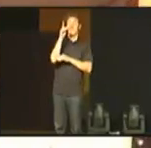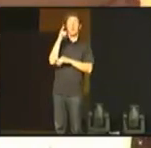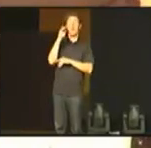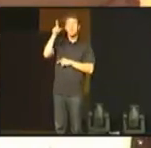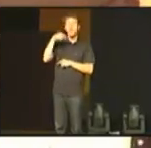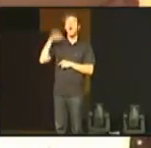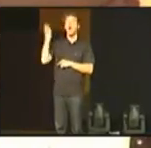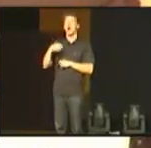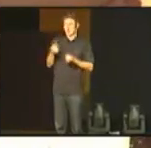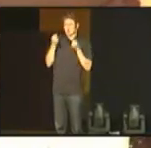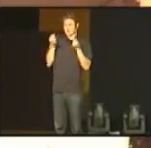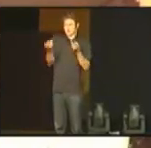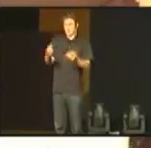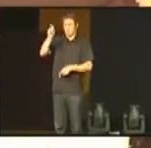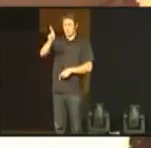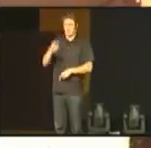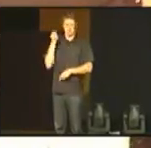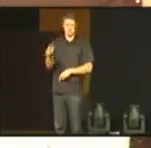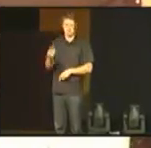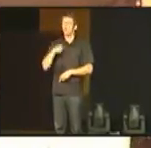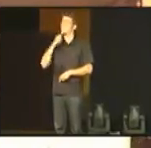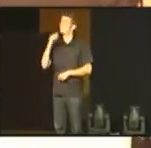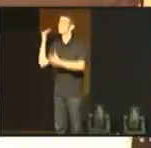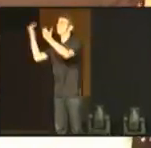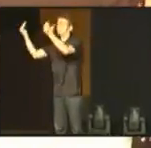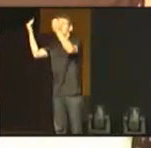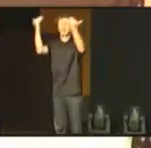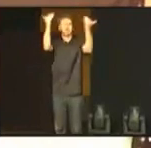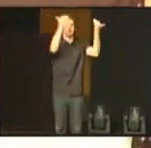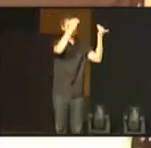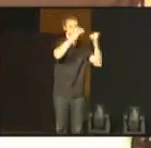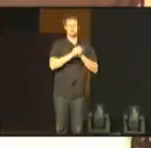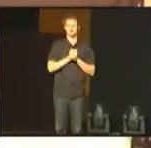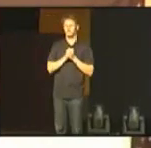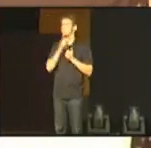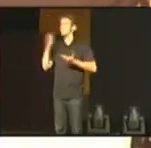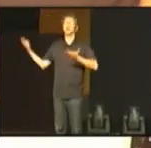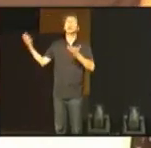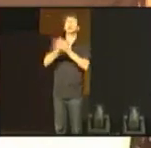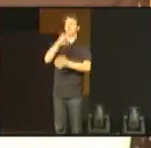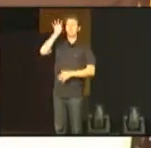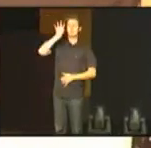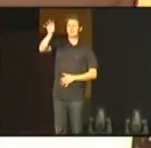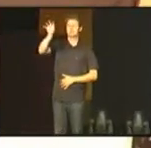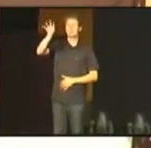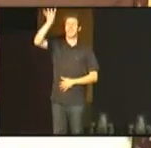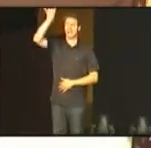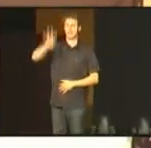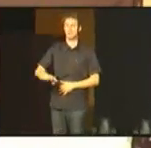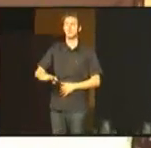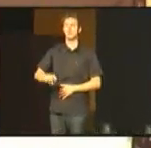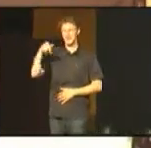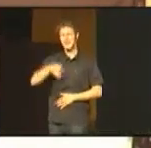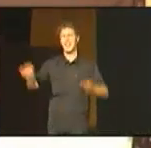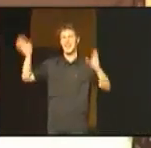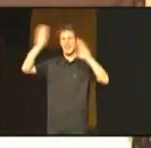Cultura. I sóc aquí per felicitar-vos i per demanar a tot el país, a Catalunya, que aquesta nit i que